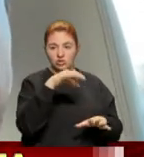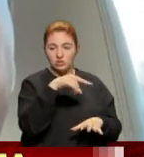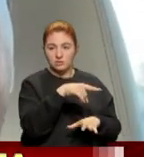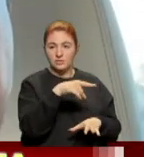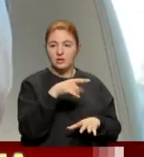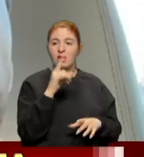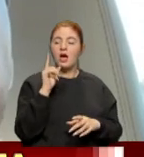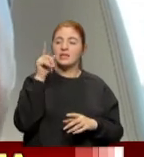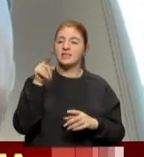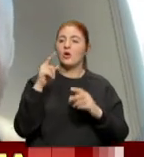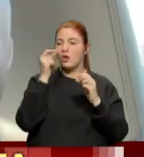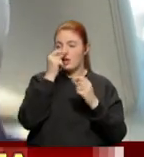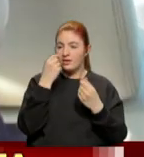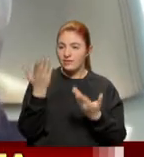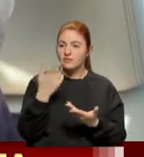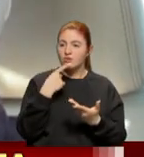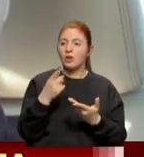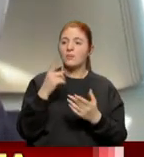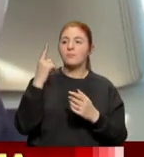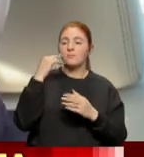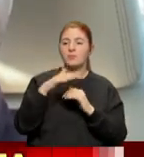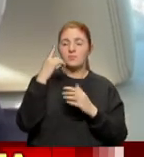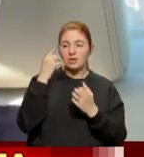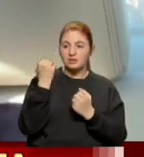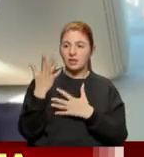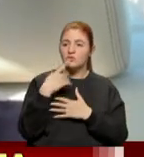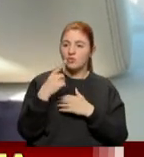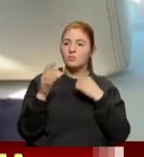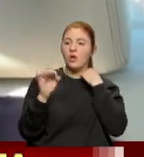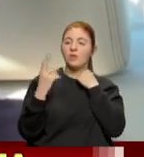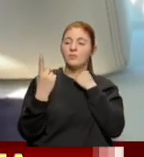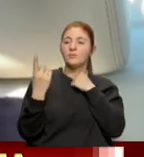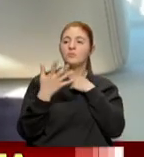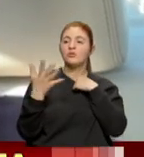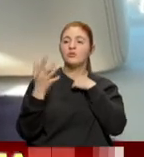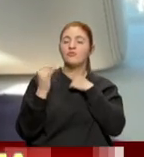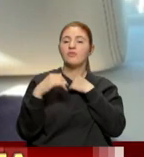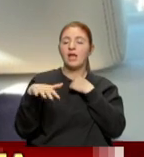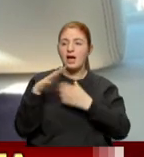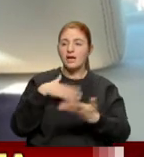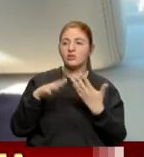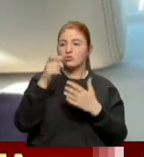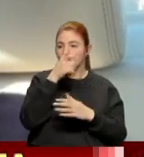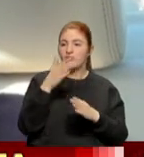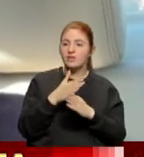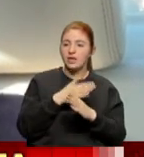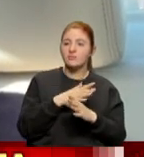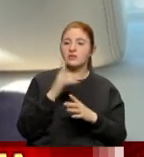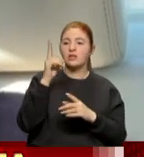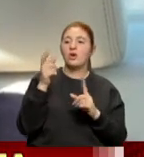Arkadaşlarımıza kolaylık versin diyorum. Milletimize başsağlığı diliyorum. Sağ olun. Böyle büyük felaketlerden ülkemizi, vatanımızı Allah